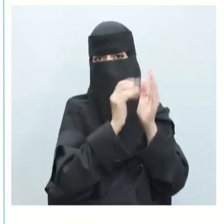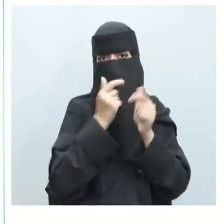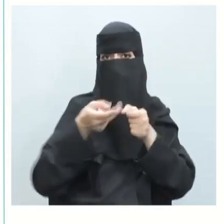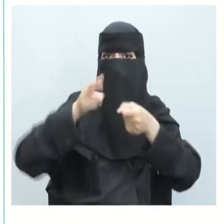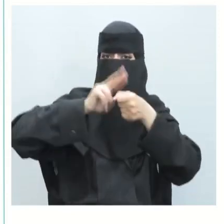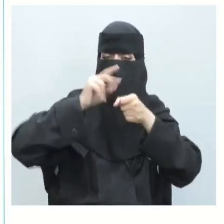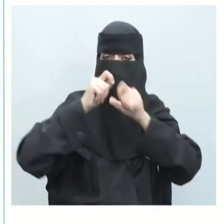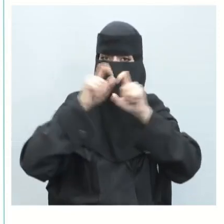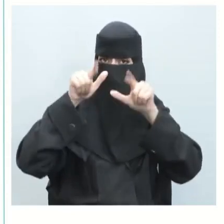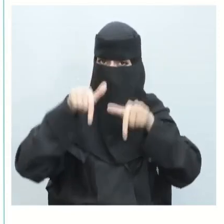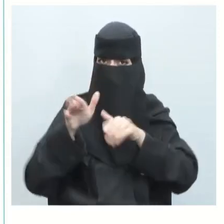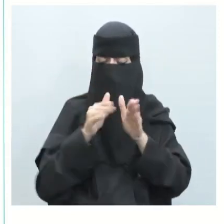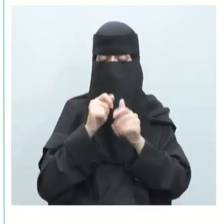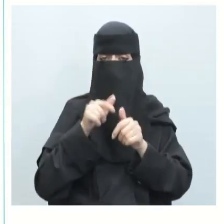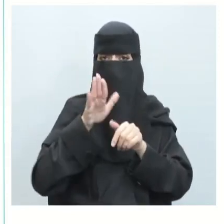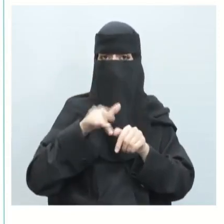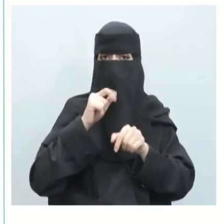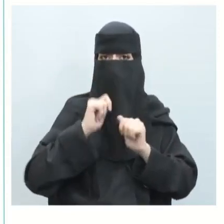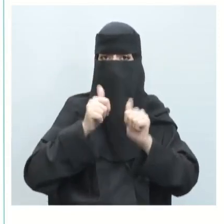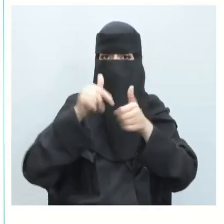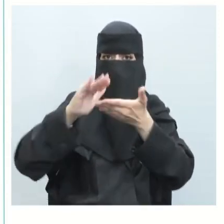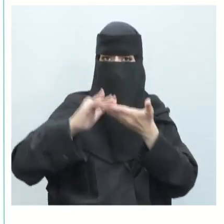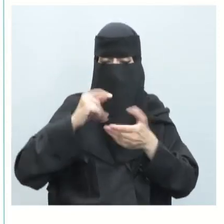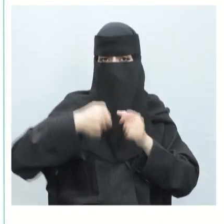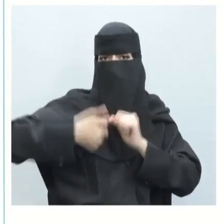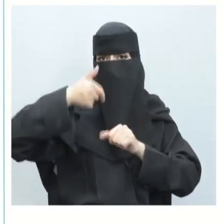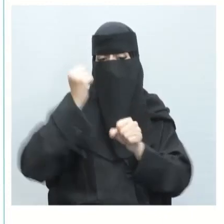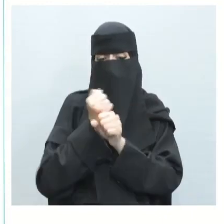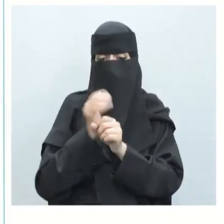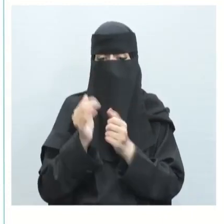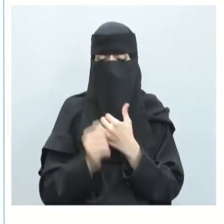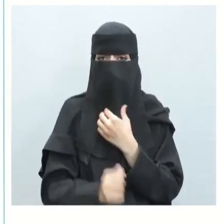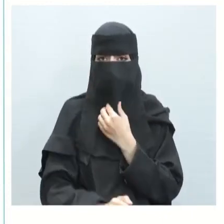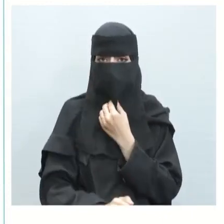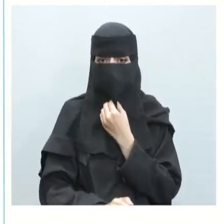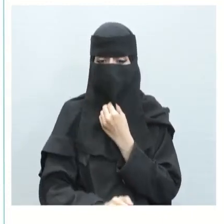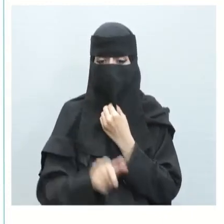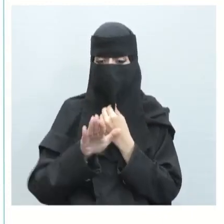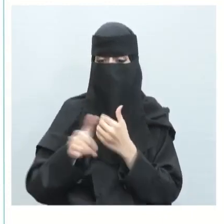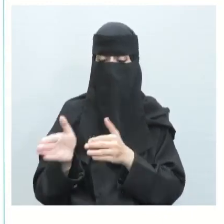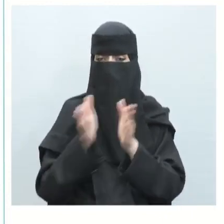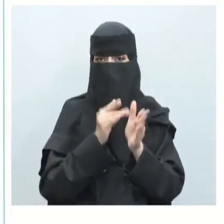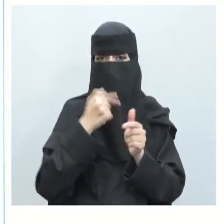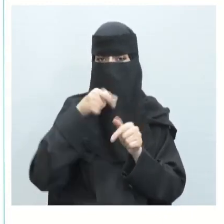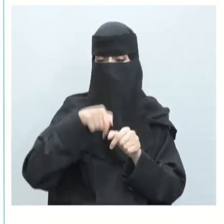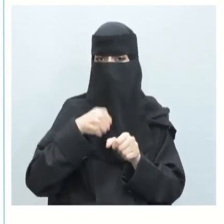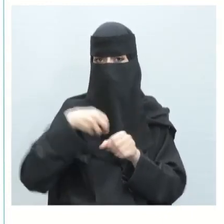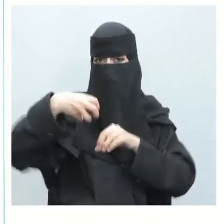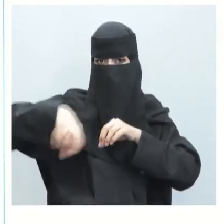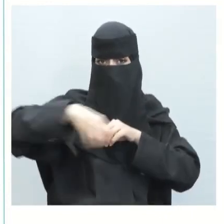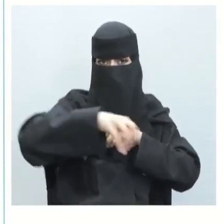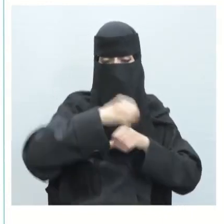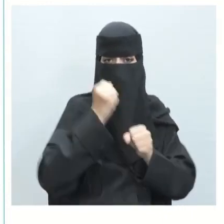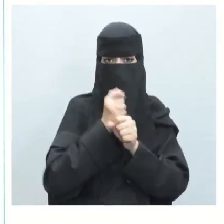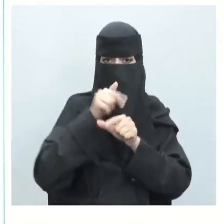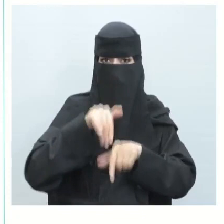العمل مره اخرى على هذا الهيكل لكي يكون مساعد في انجاز العمل ذكرنا بعد ذلك تقسيم العمل وذكرنا ان